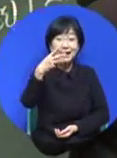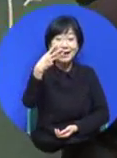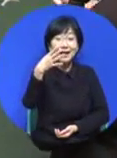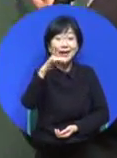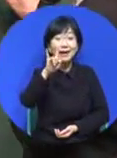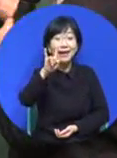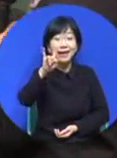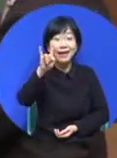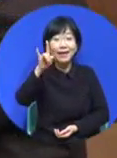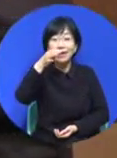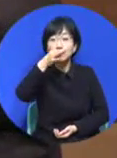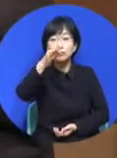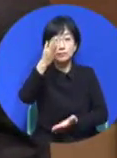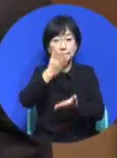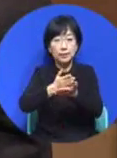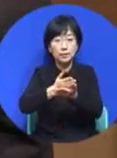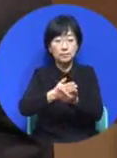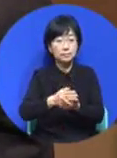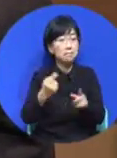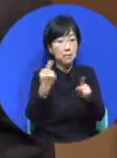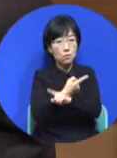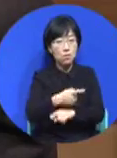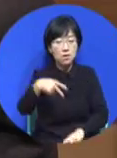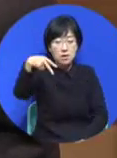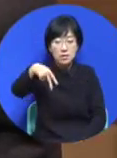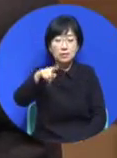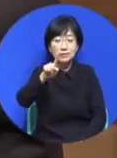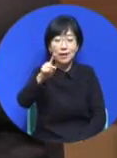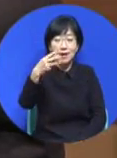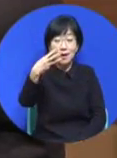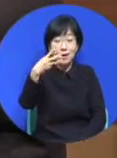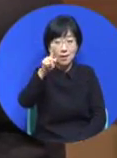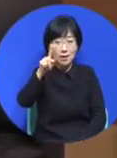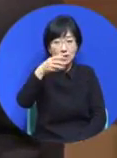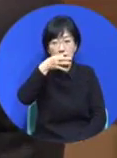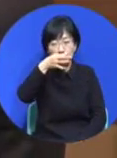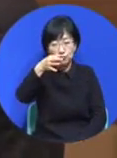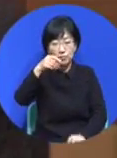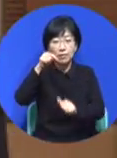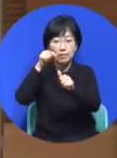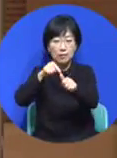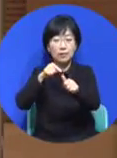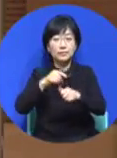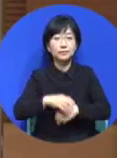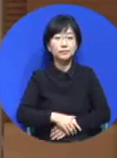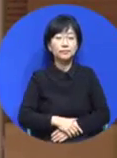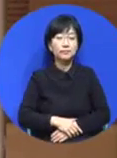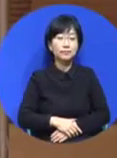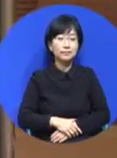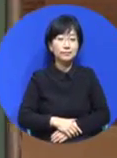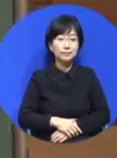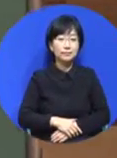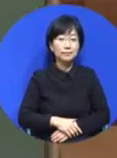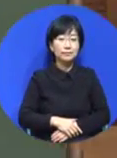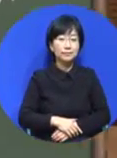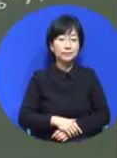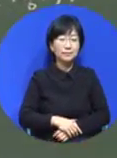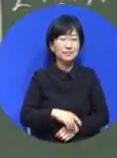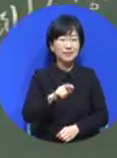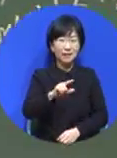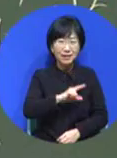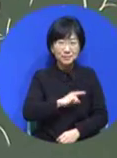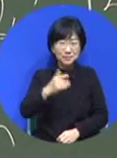말고 사라라고 해라. And for Sarai, don't call her Sarai anymore. Her name will be Sarah. 네 이름은